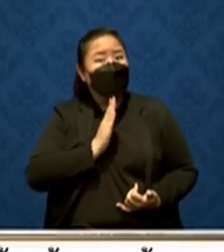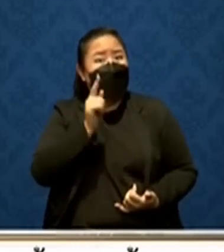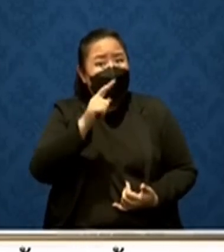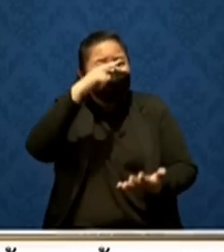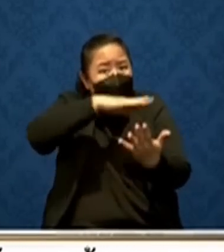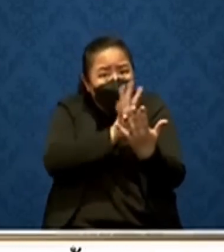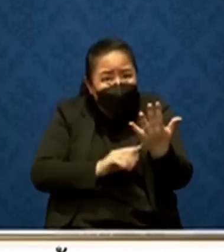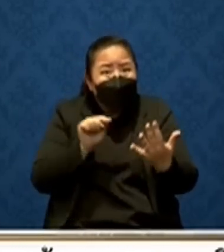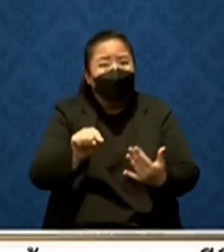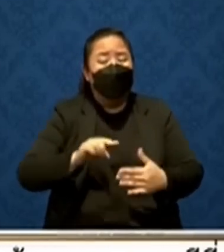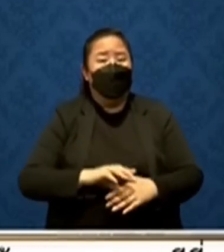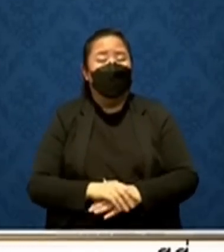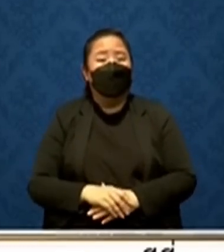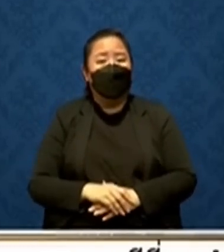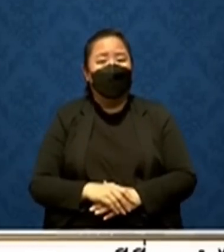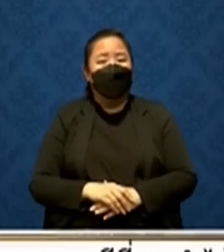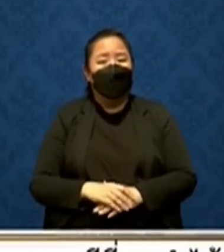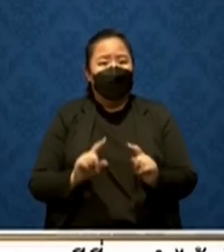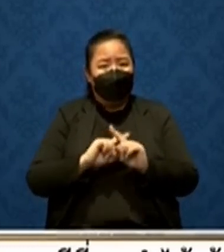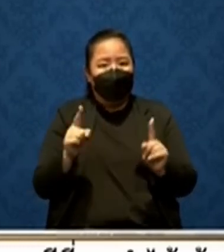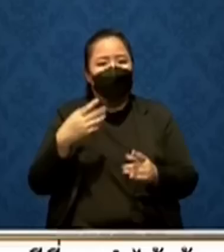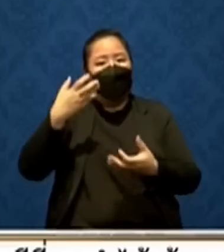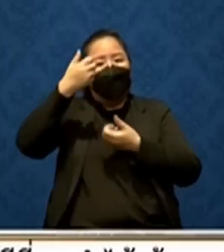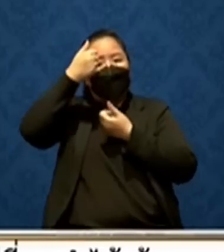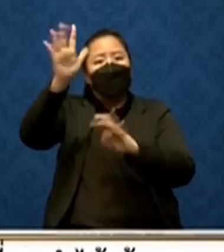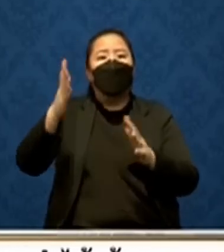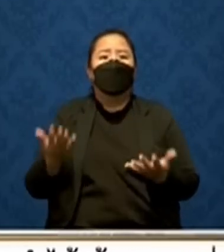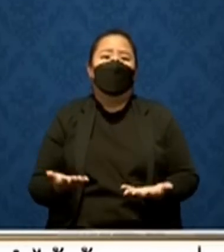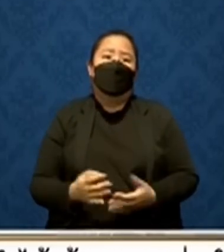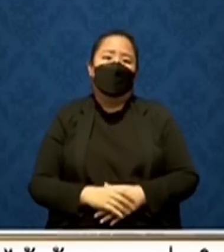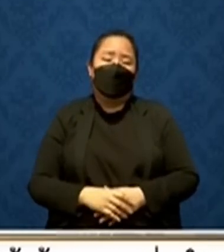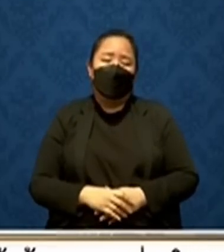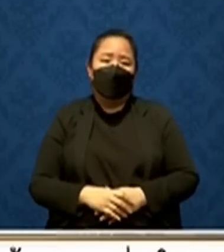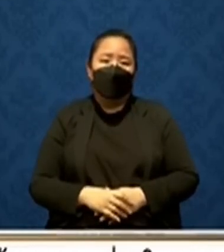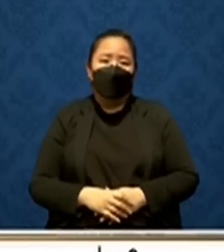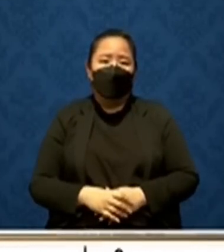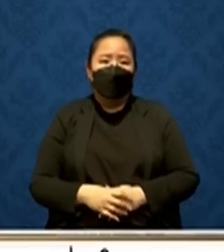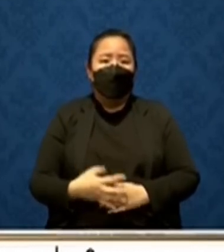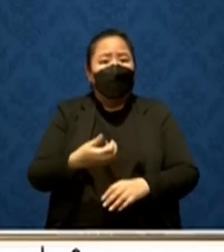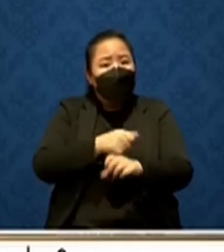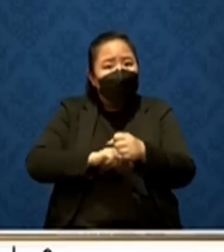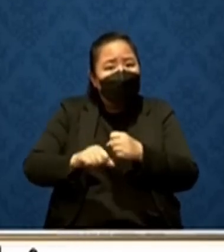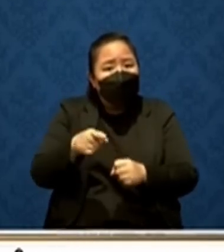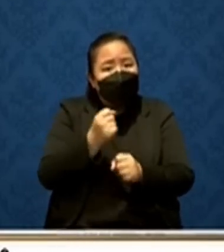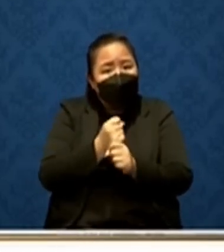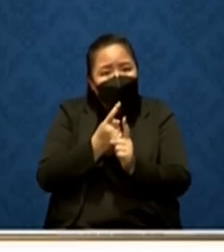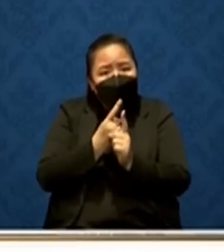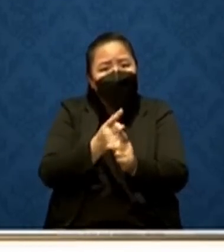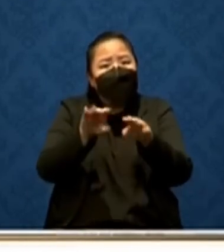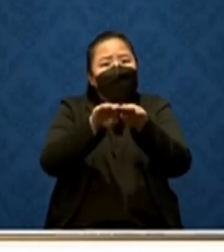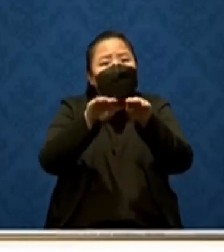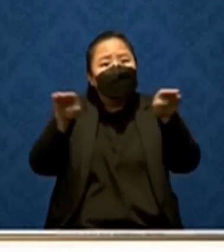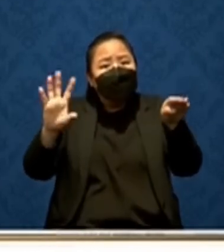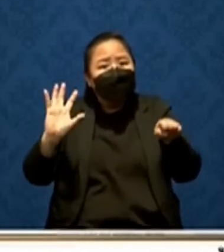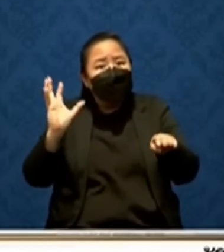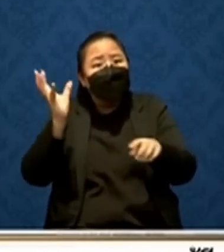ชาตินะครับขั้นกับปล่อยปะละเลยถ้าท่านปฏิบัติการให้เป็นตามมาตรฐานสากล